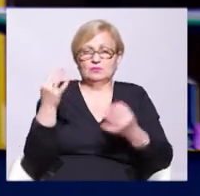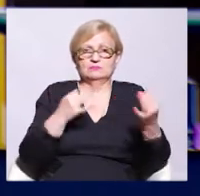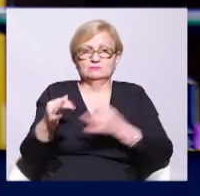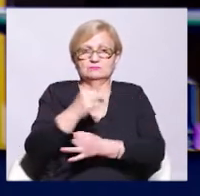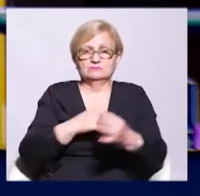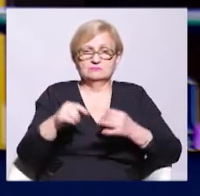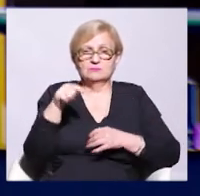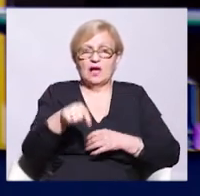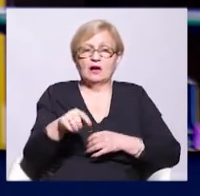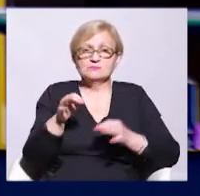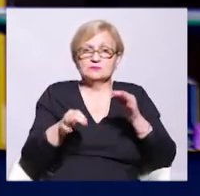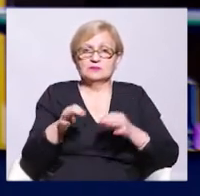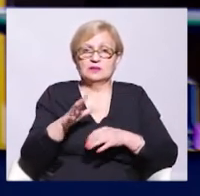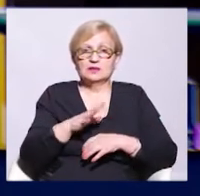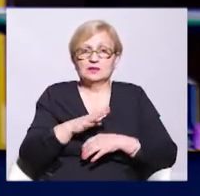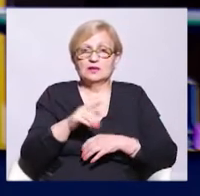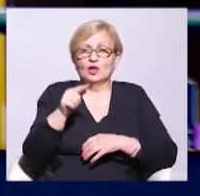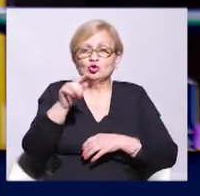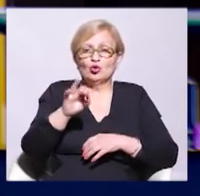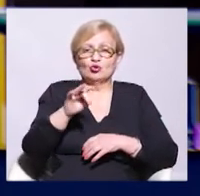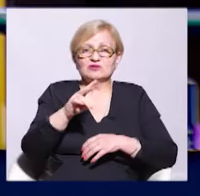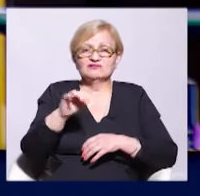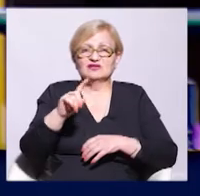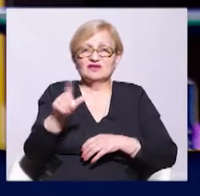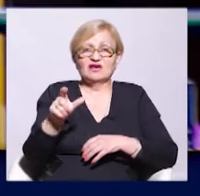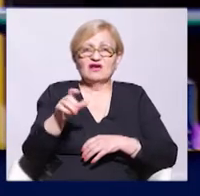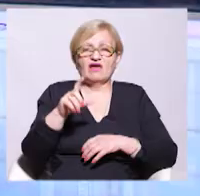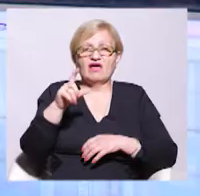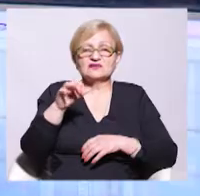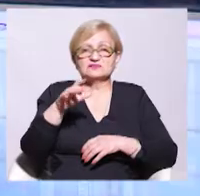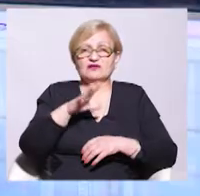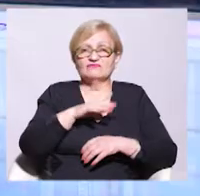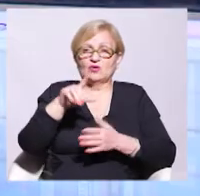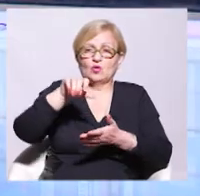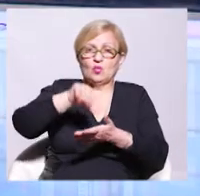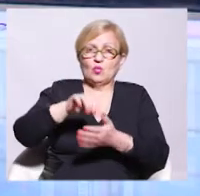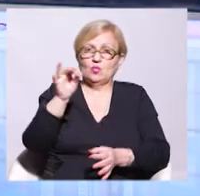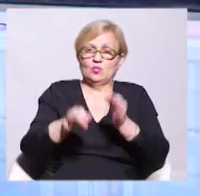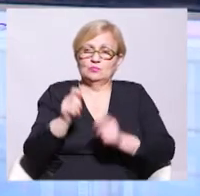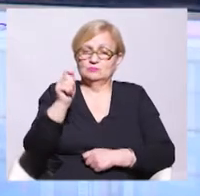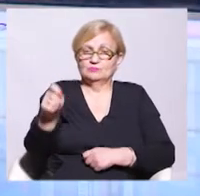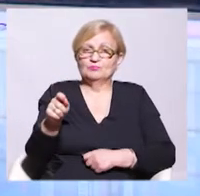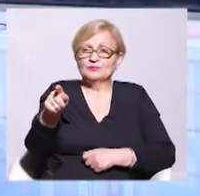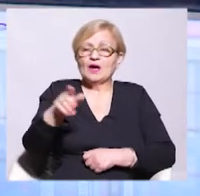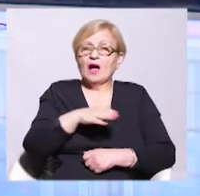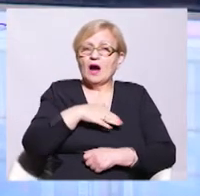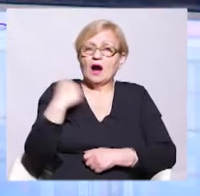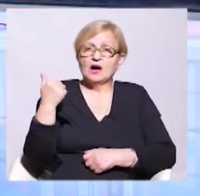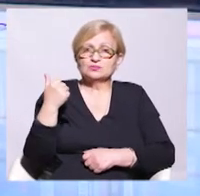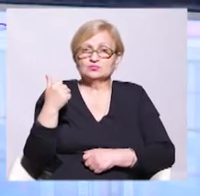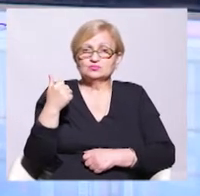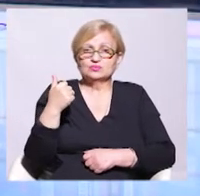Ამ სასამართლოზე ბავშვებო თორნიკე ერისთავს სასამართლებენ. Საქვეყნო სამსახურის